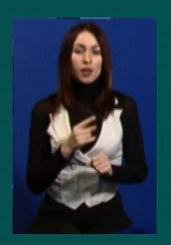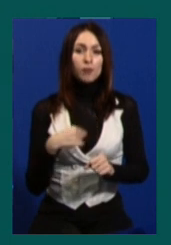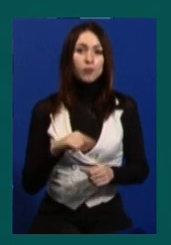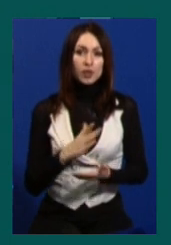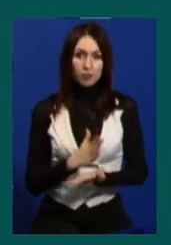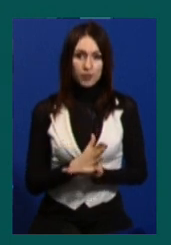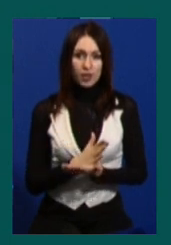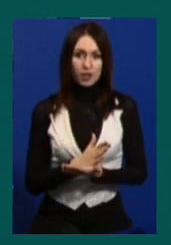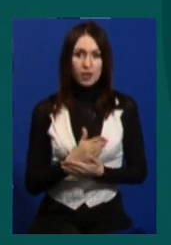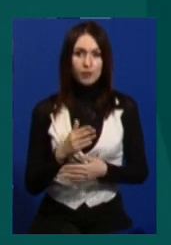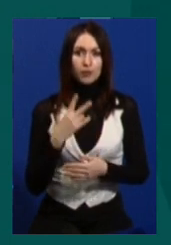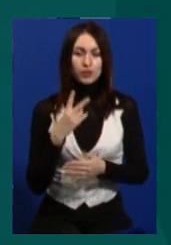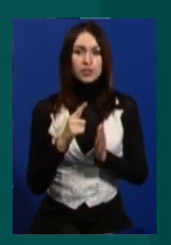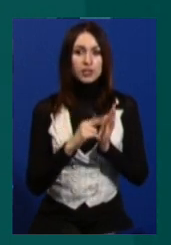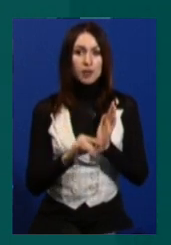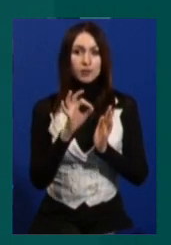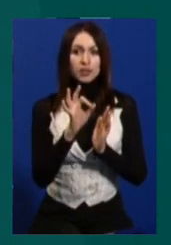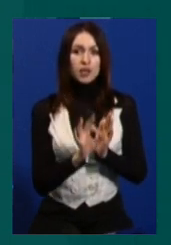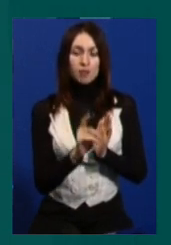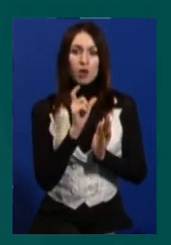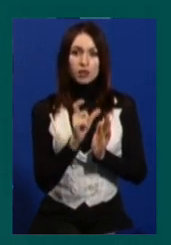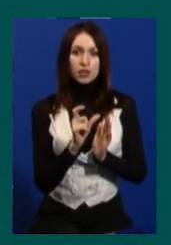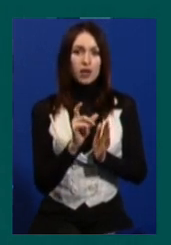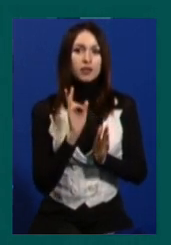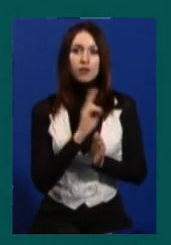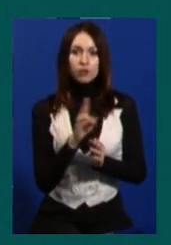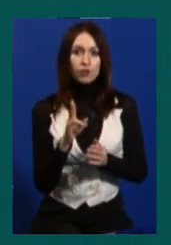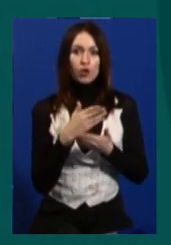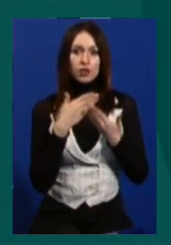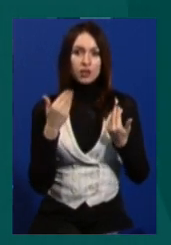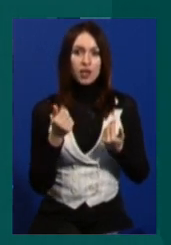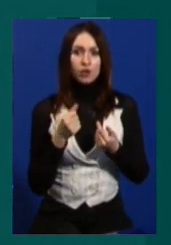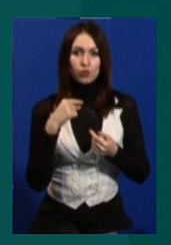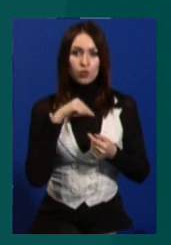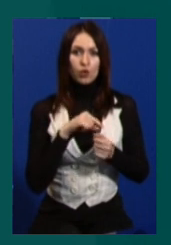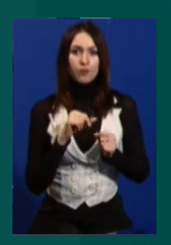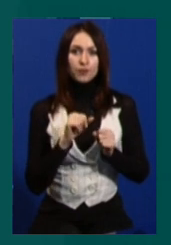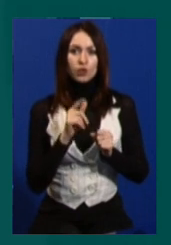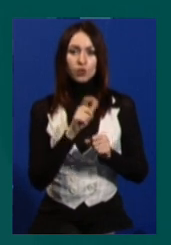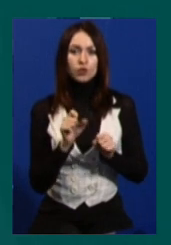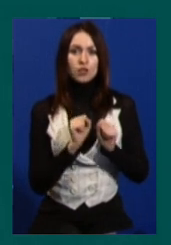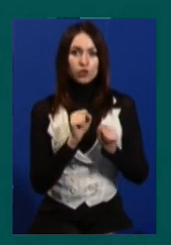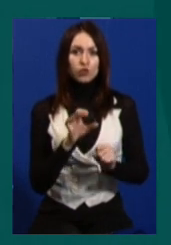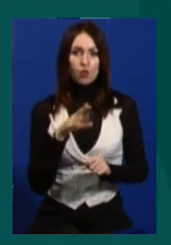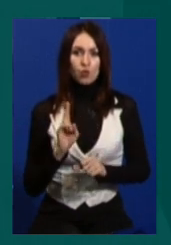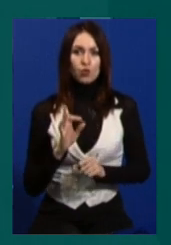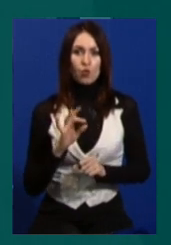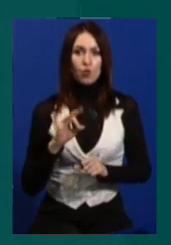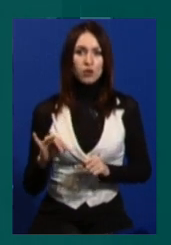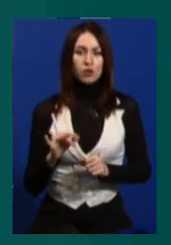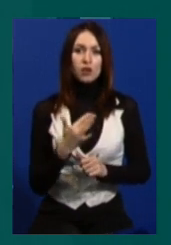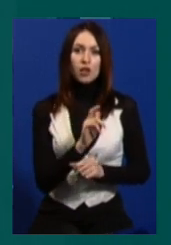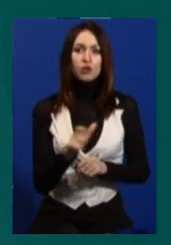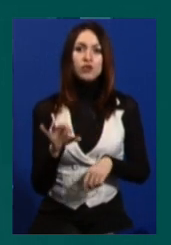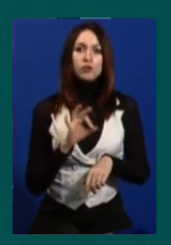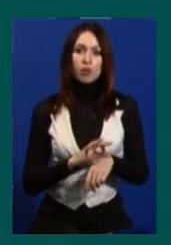маємо, що 80% не мають імунного захисту від кору. Кількість хворих